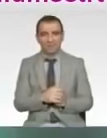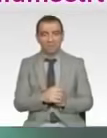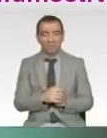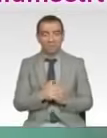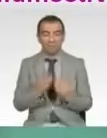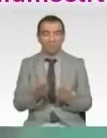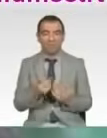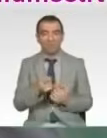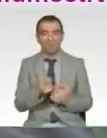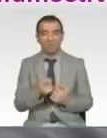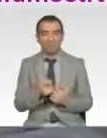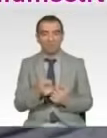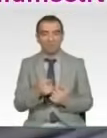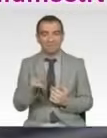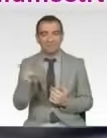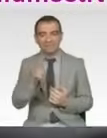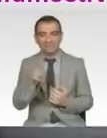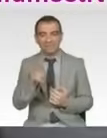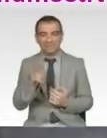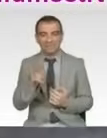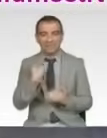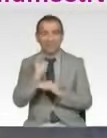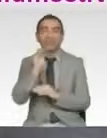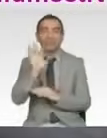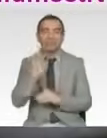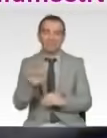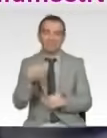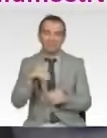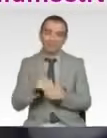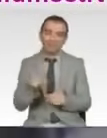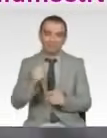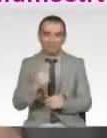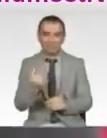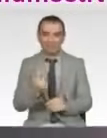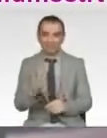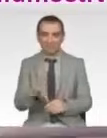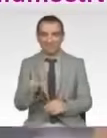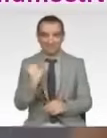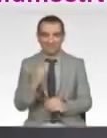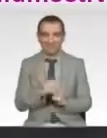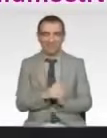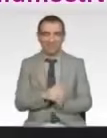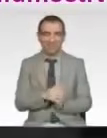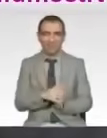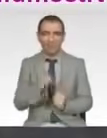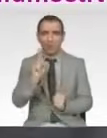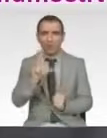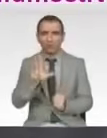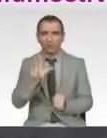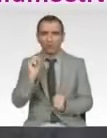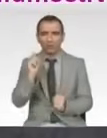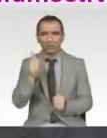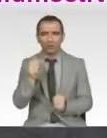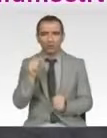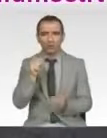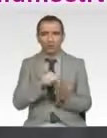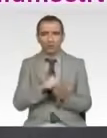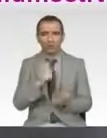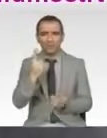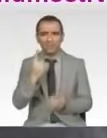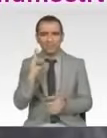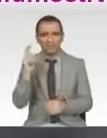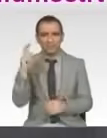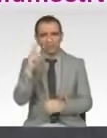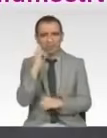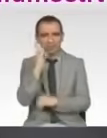benim nine iki taraftan da yaşamadığı için ben başka bir şey seçtim. Başka bir şey seçtim. Dur. 13. gün bir cami